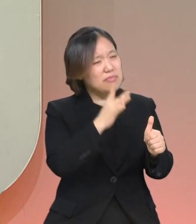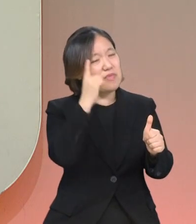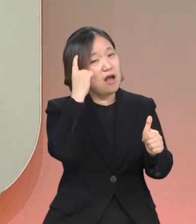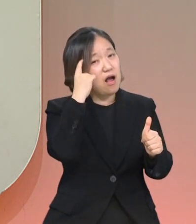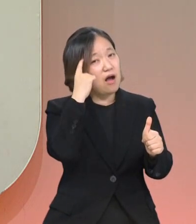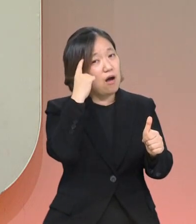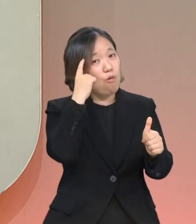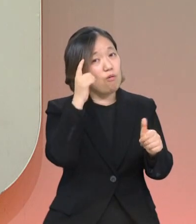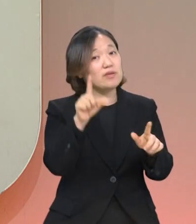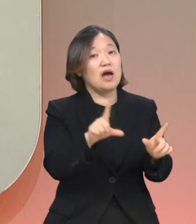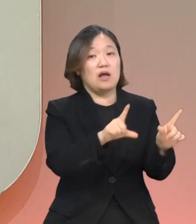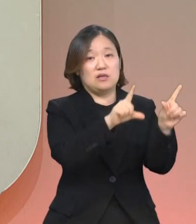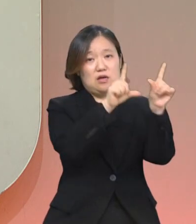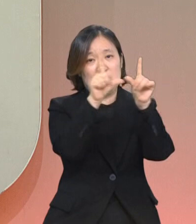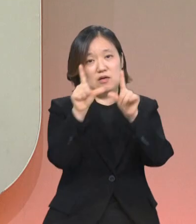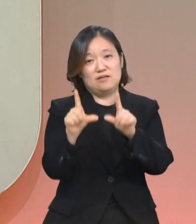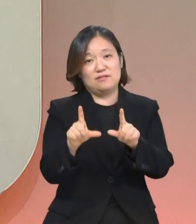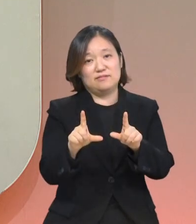그런데